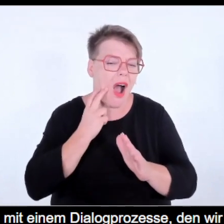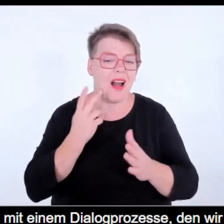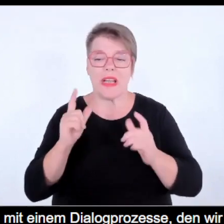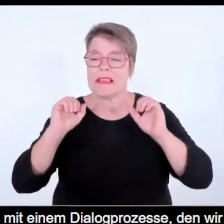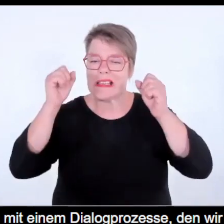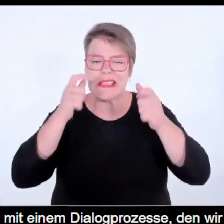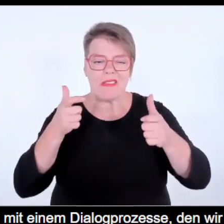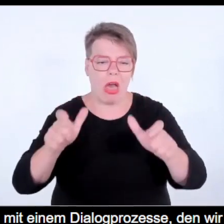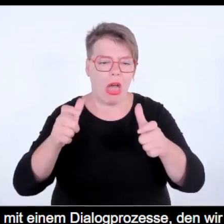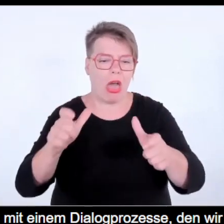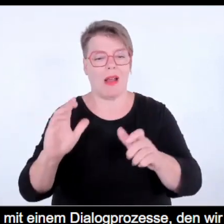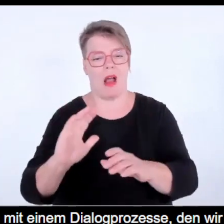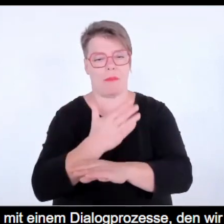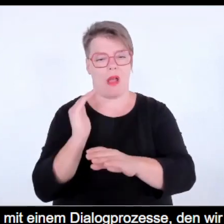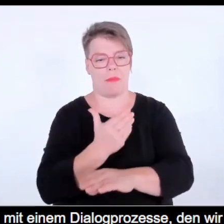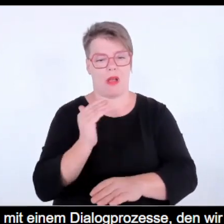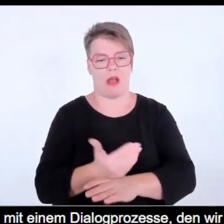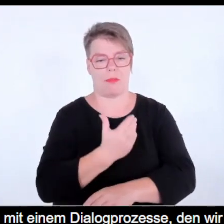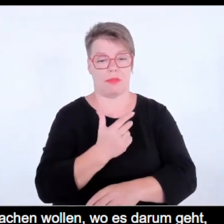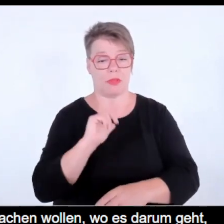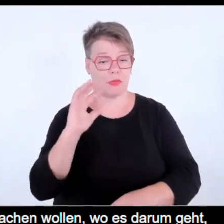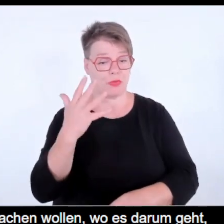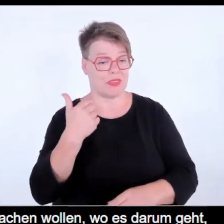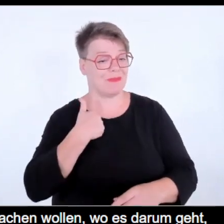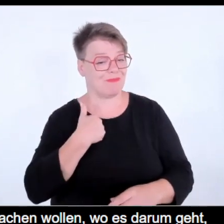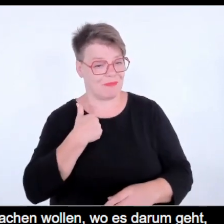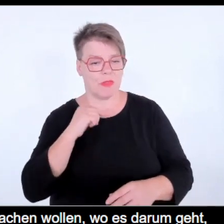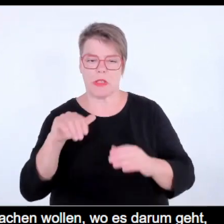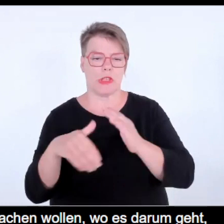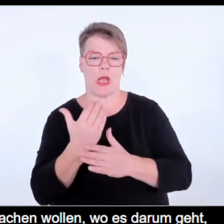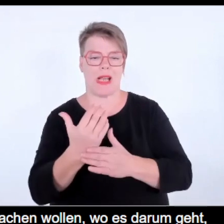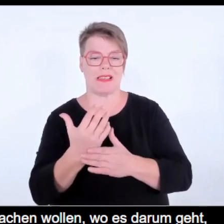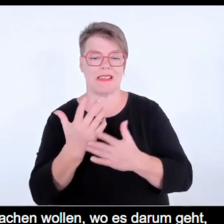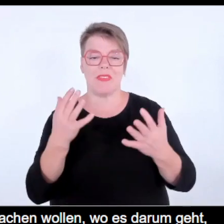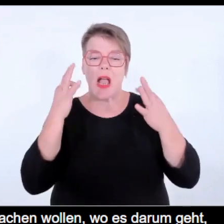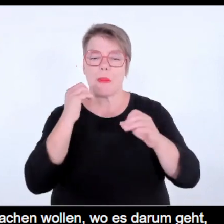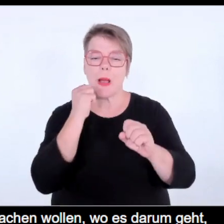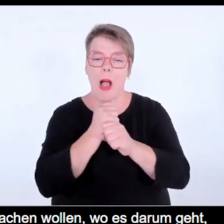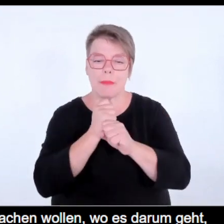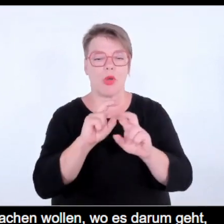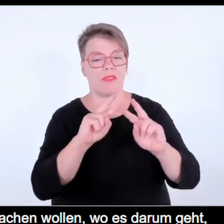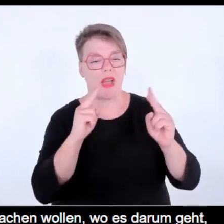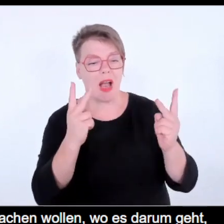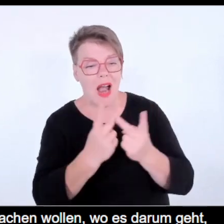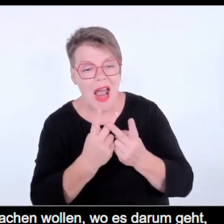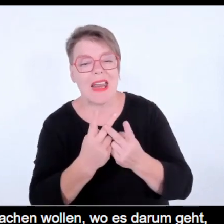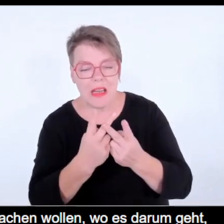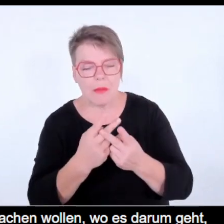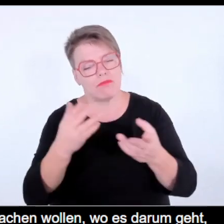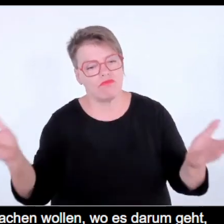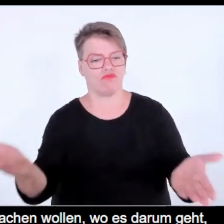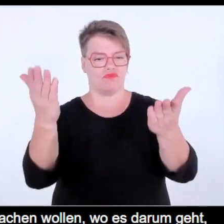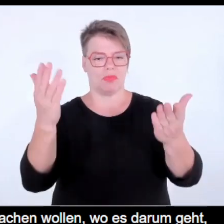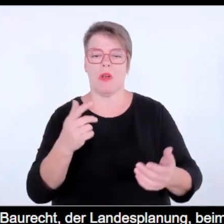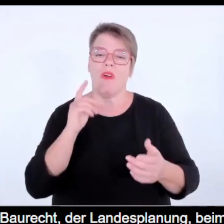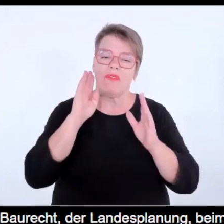Also wenn zweimal eine größere Veranstaltung erfolgreich durchgeführt wird, ist das Ziel, ab der dritten quasi das nicht mehr zu machen, insbesondere wenn die Personen die